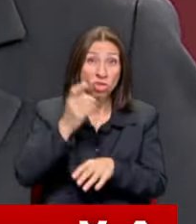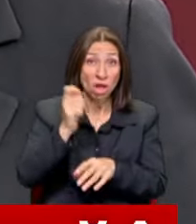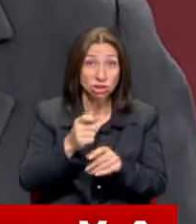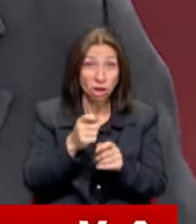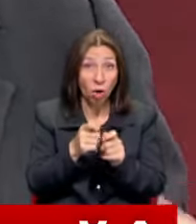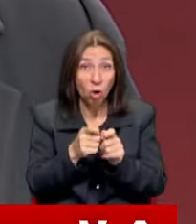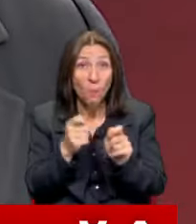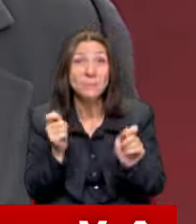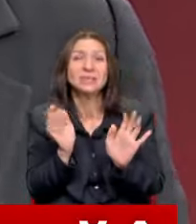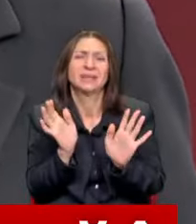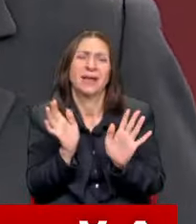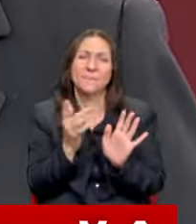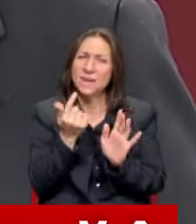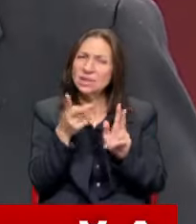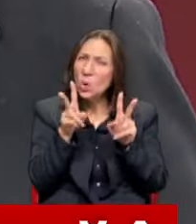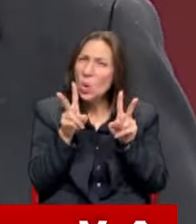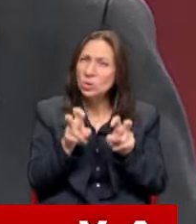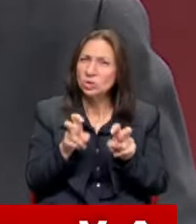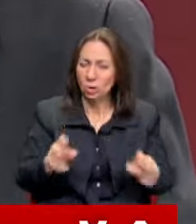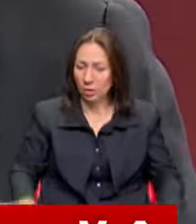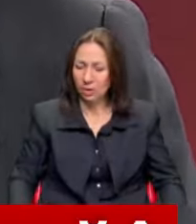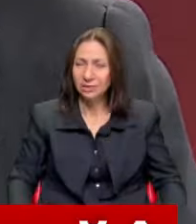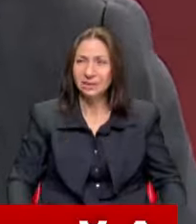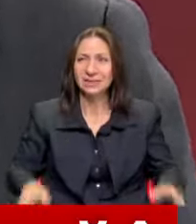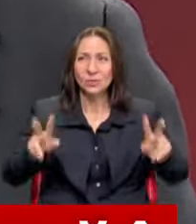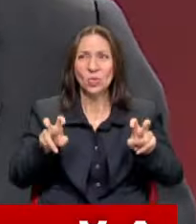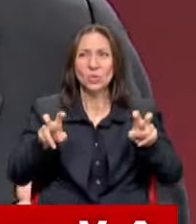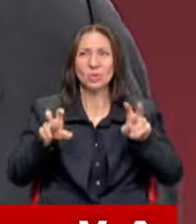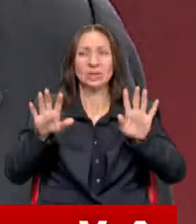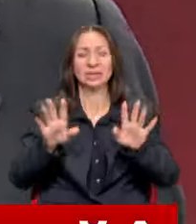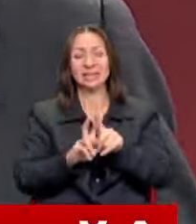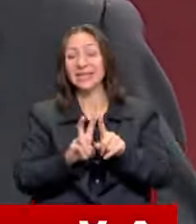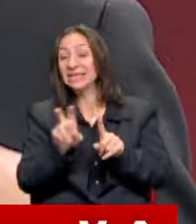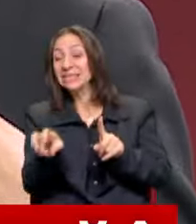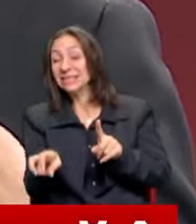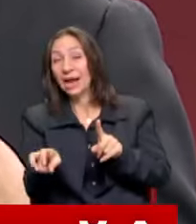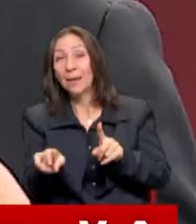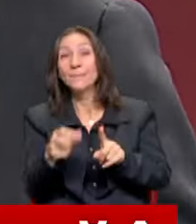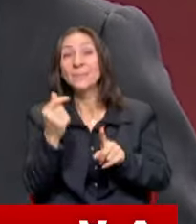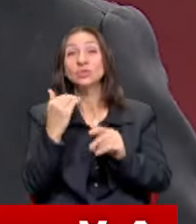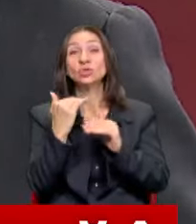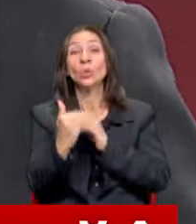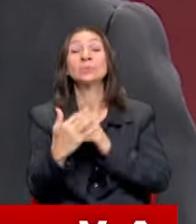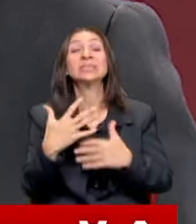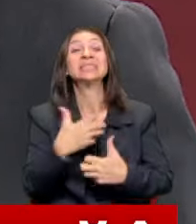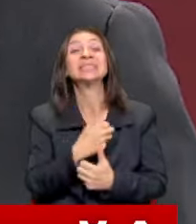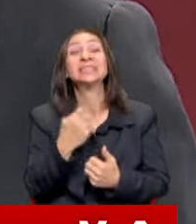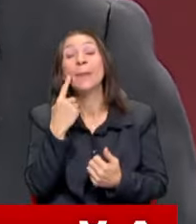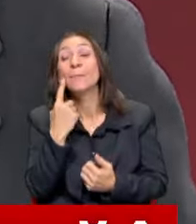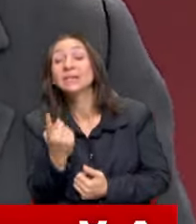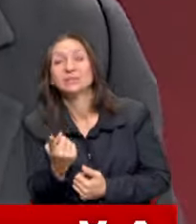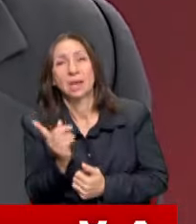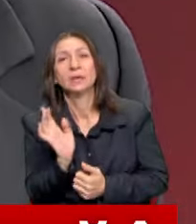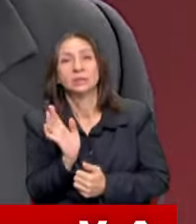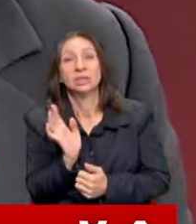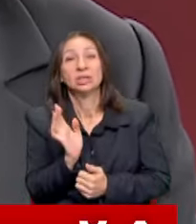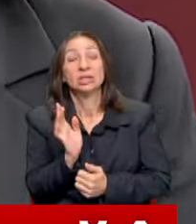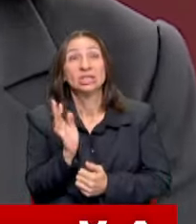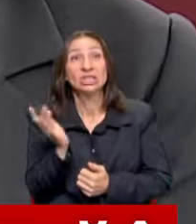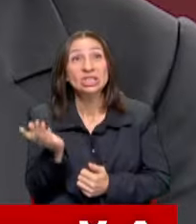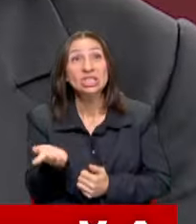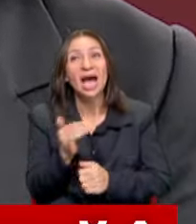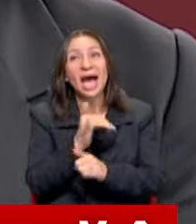kopmasın biraz oturdukları o Sırça köşkten aşağı insanlar İnsinler biraz toplumun dertleriyle dertlin işte